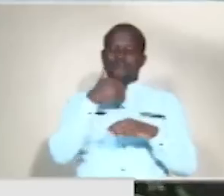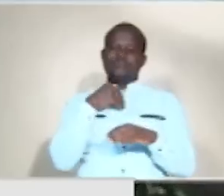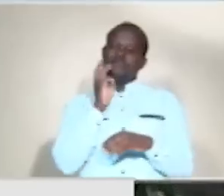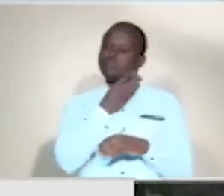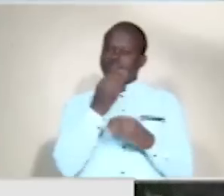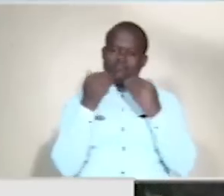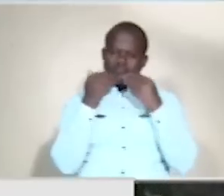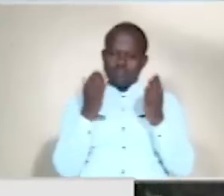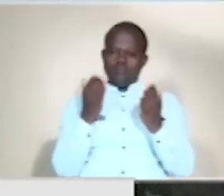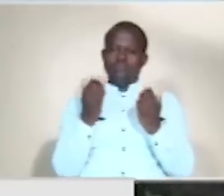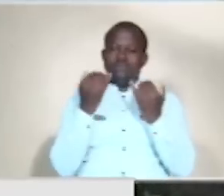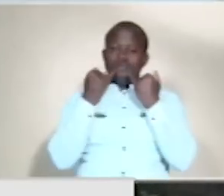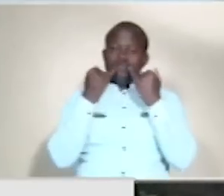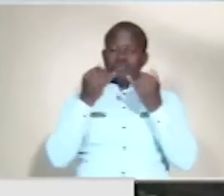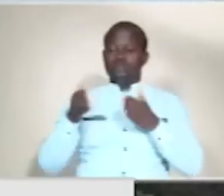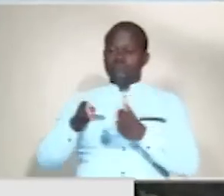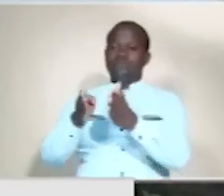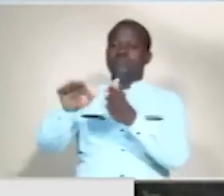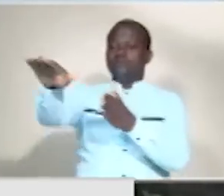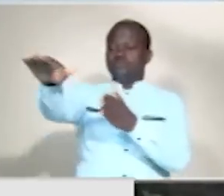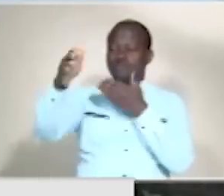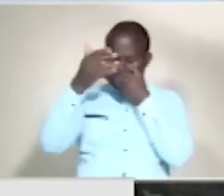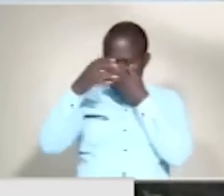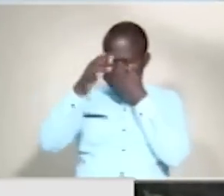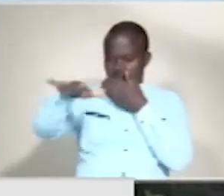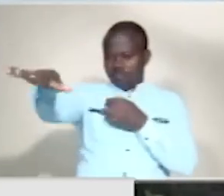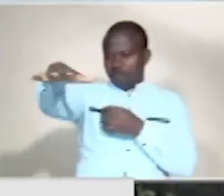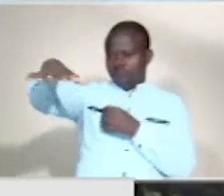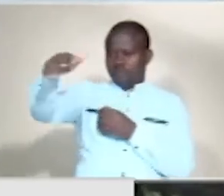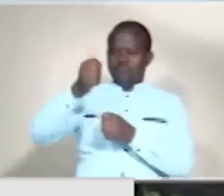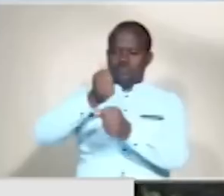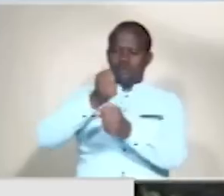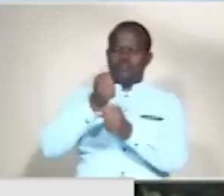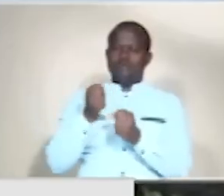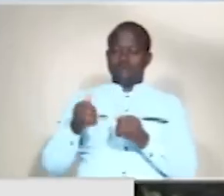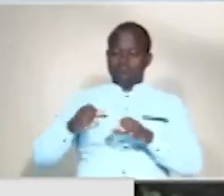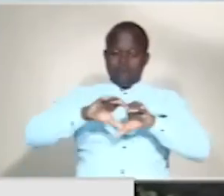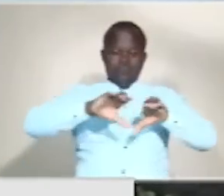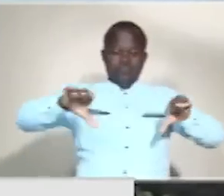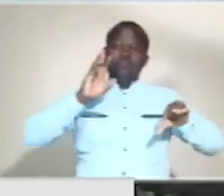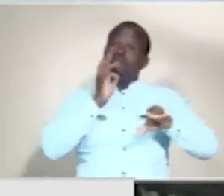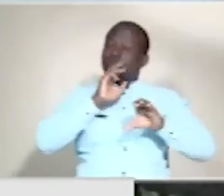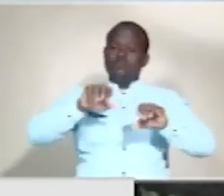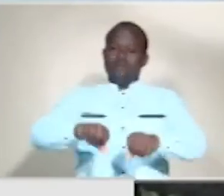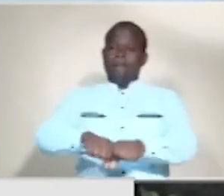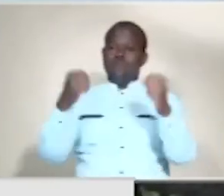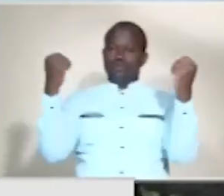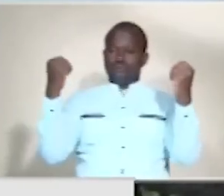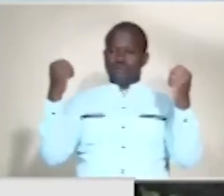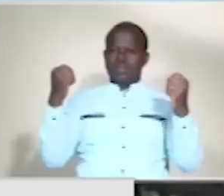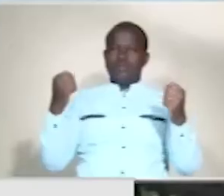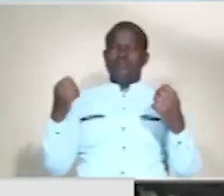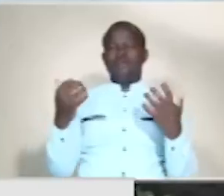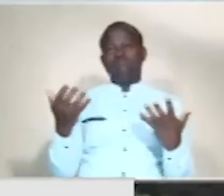yuko arore ya muhanda ko bapura bari gukora baciye ngo ibitembo bizana amazi ngo barabi ngo